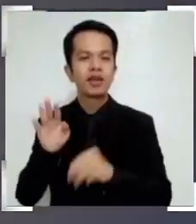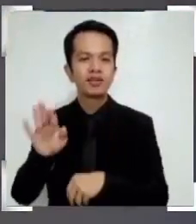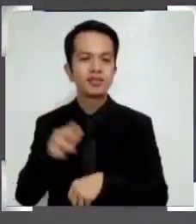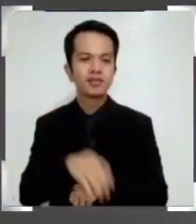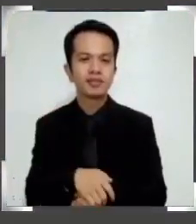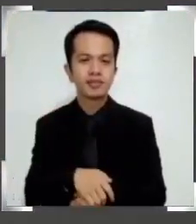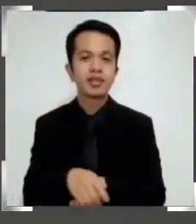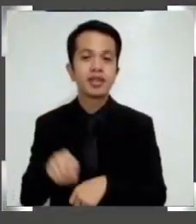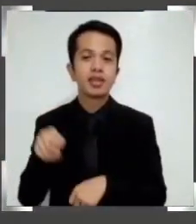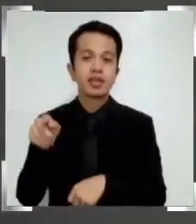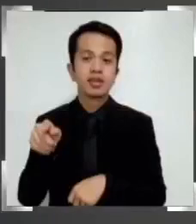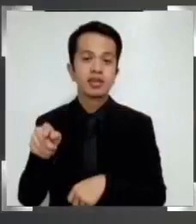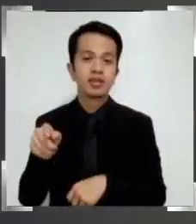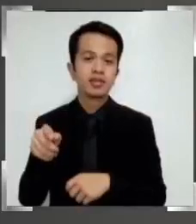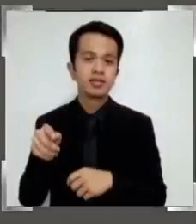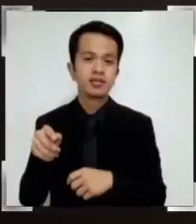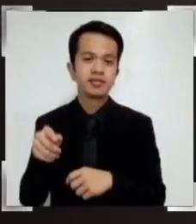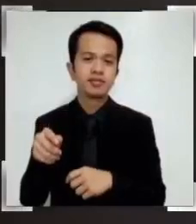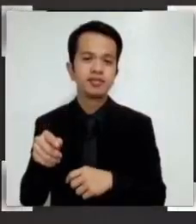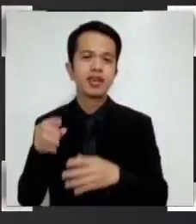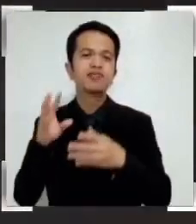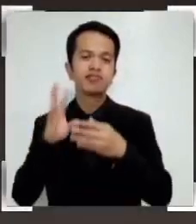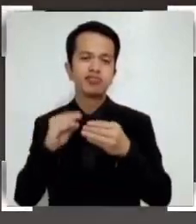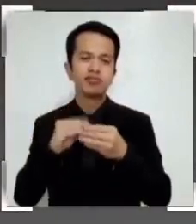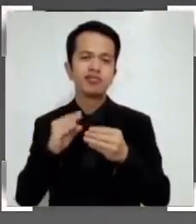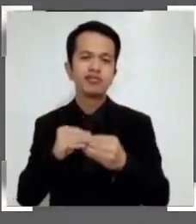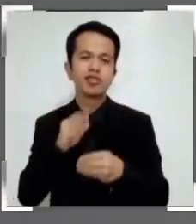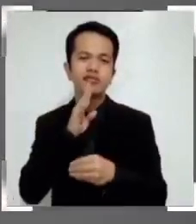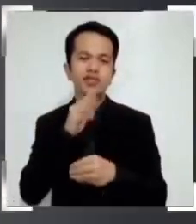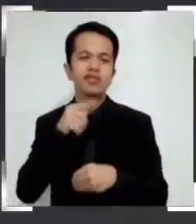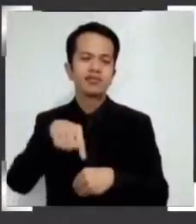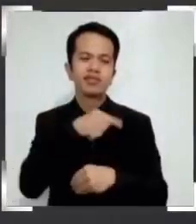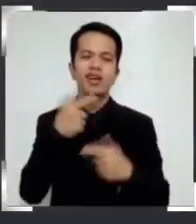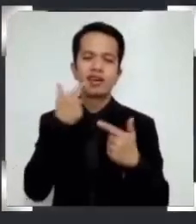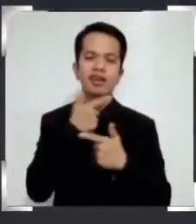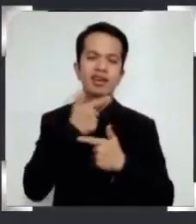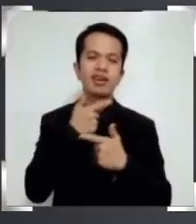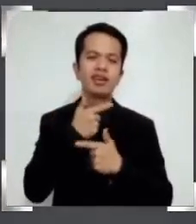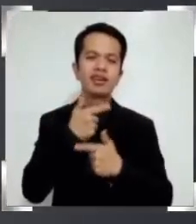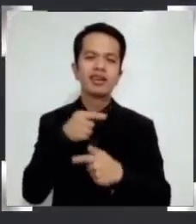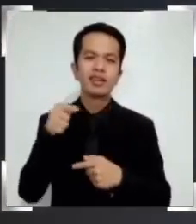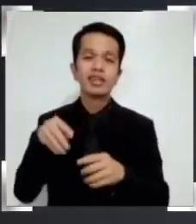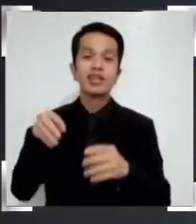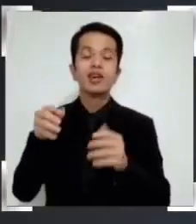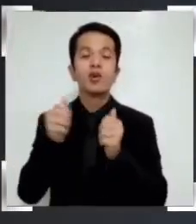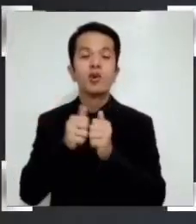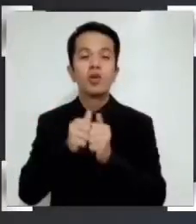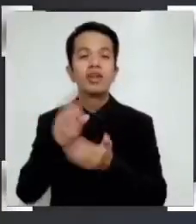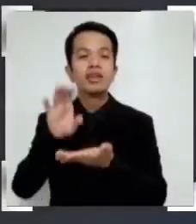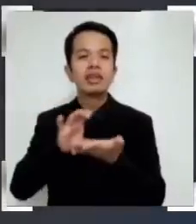stage ang iyong maralanasan. Kaya naman pala may dalang cake at iba pang regalo.